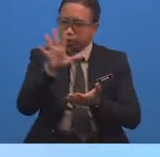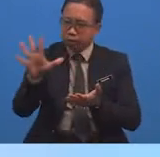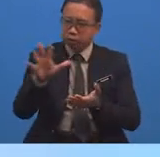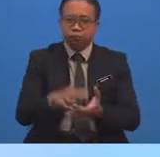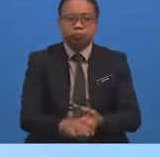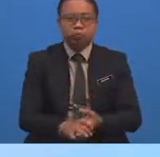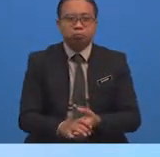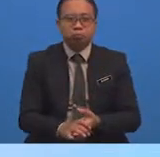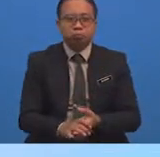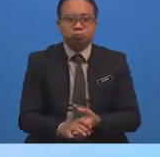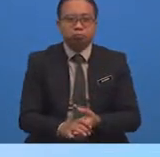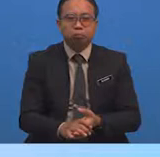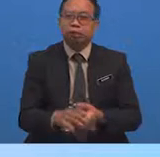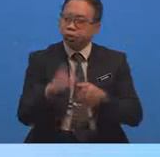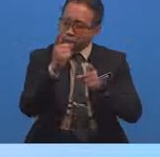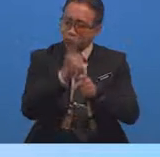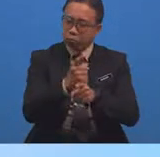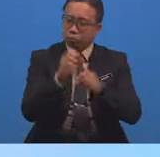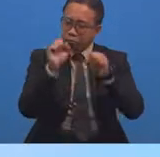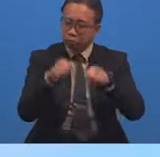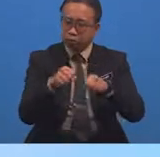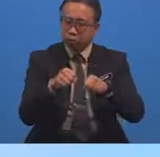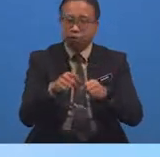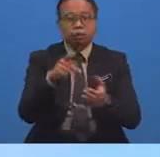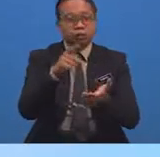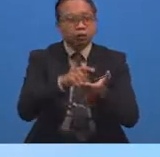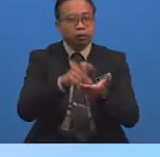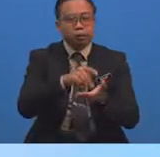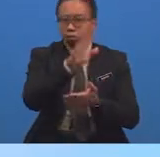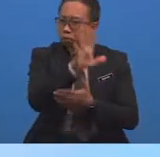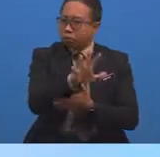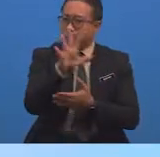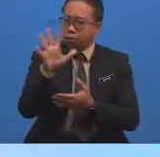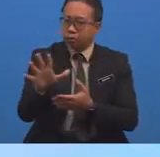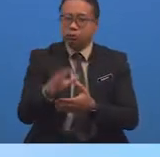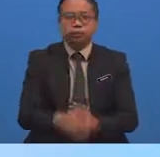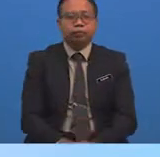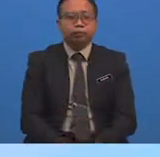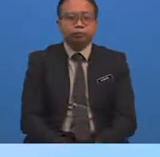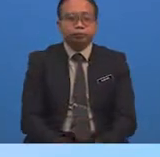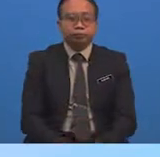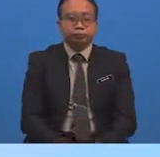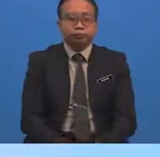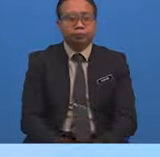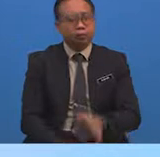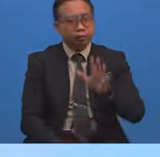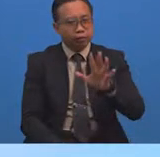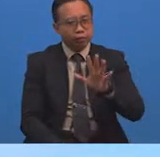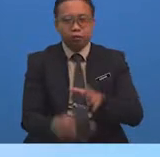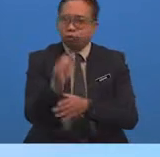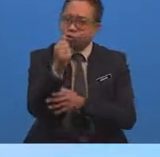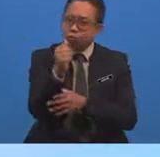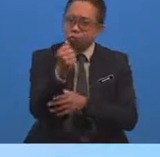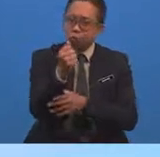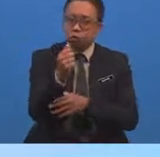5yj sudah tentu kamu boleh membilang secara 5 5 5 10